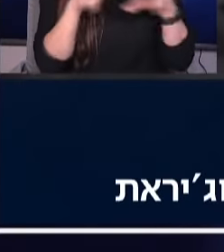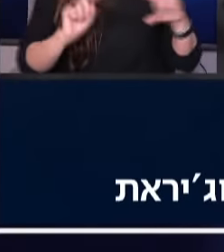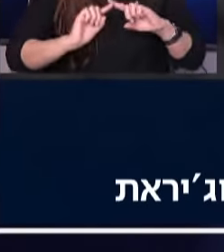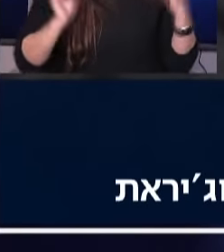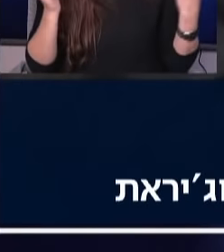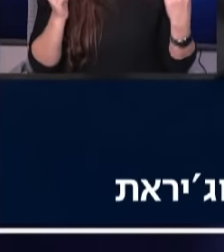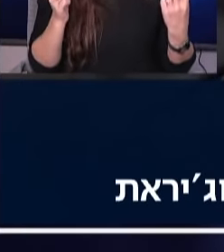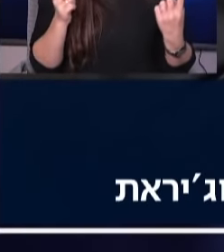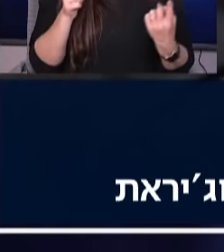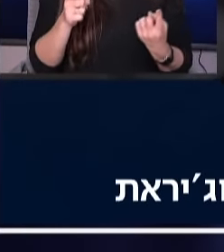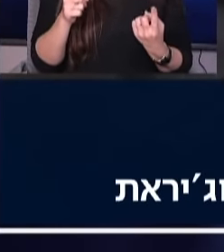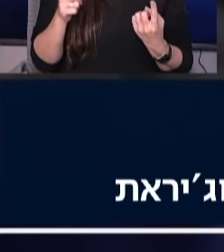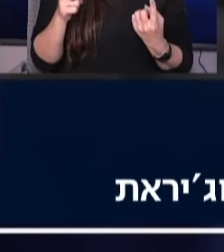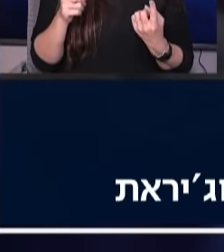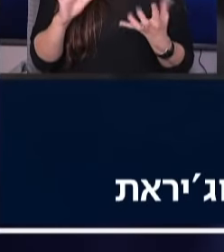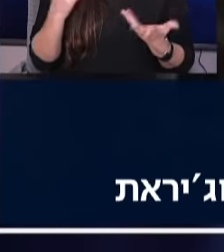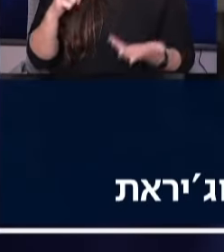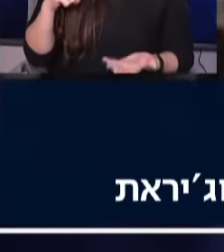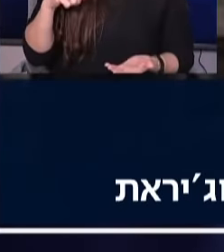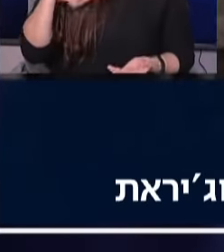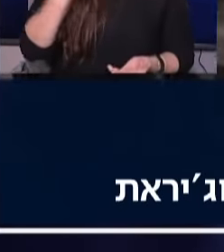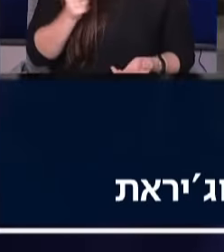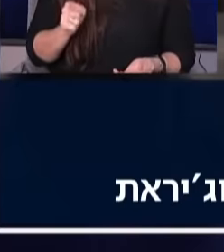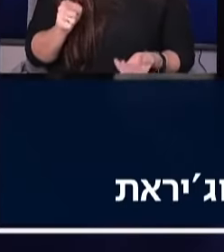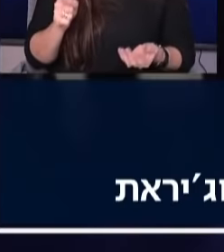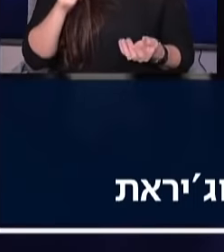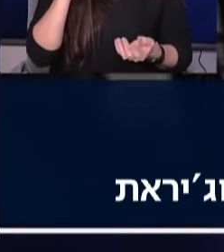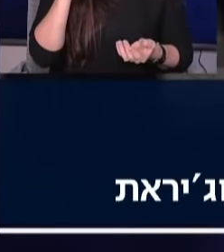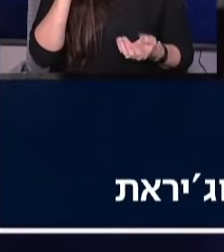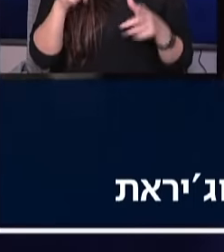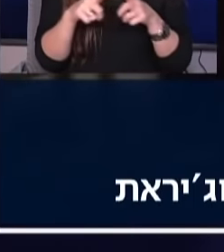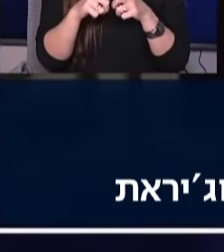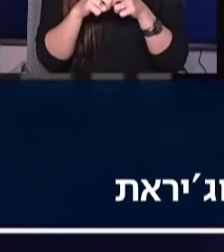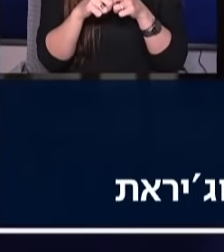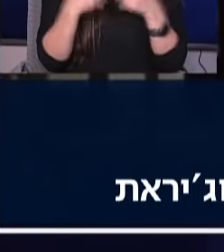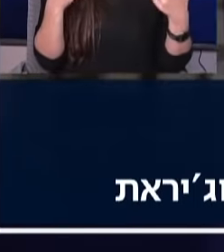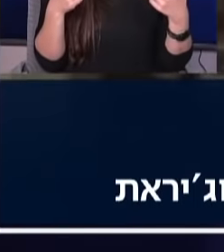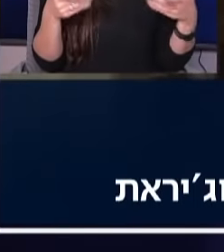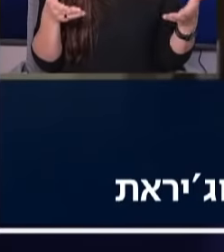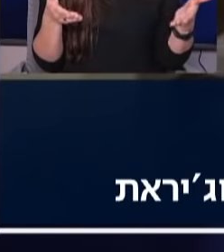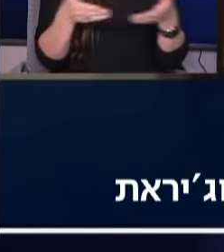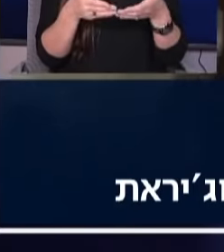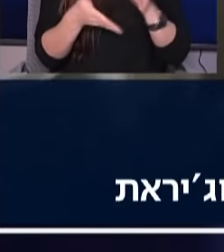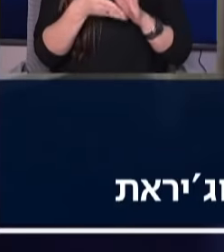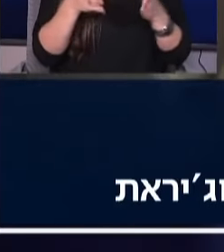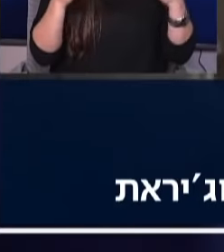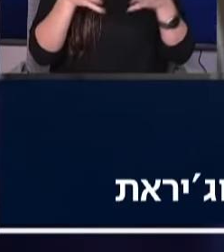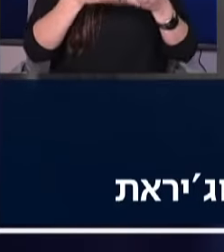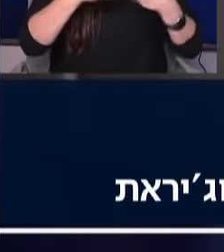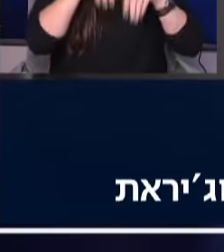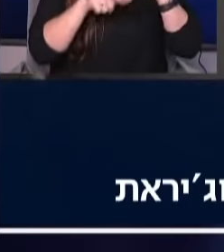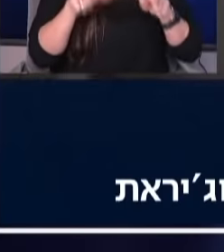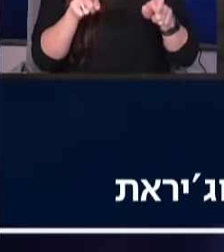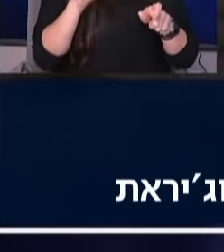מורגש. הדברים שנאמרו כאן בתוך האולם הסגור לבני המשפחה, גם הפנייה של האבא למפכ"ל, תאספו